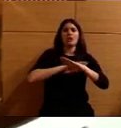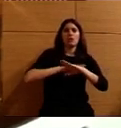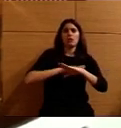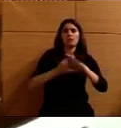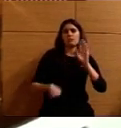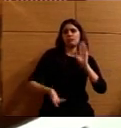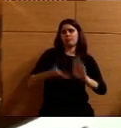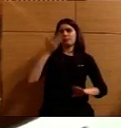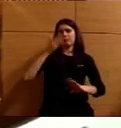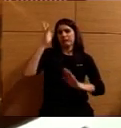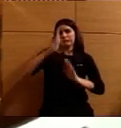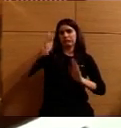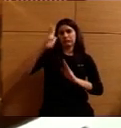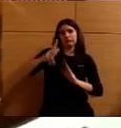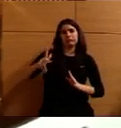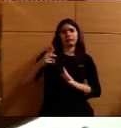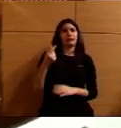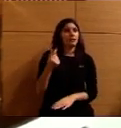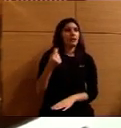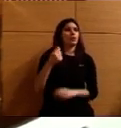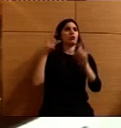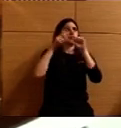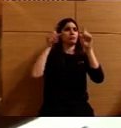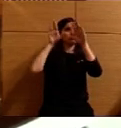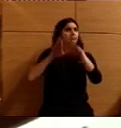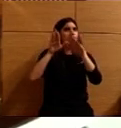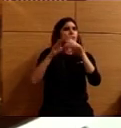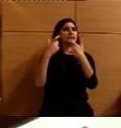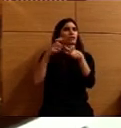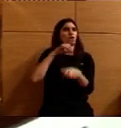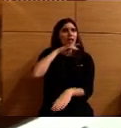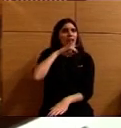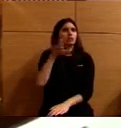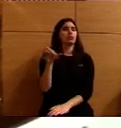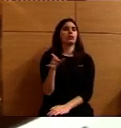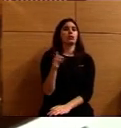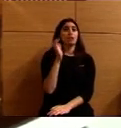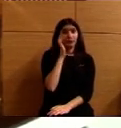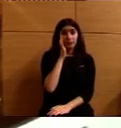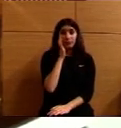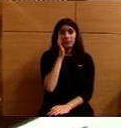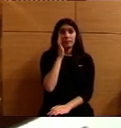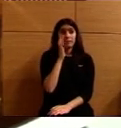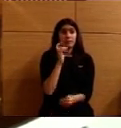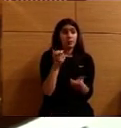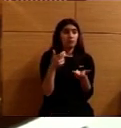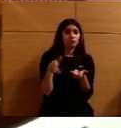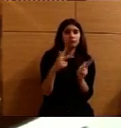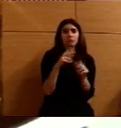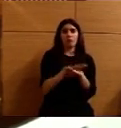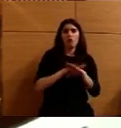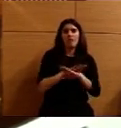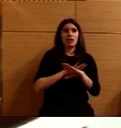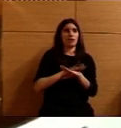l'especulació, que afavoria a les empreses del sector elèctric, que estava siguent consentit per el govern que es